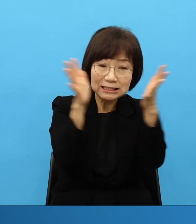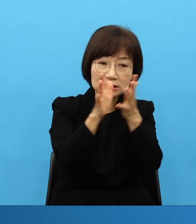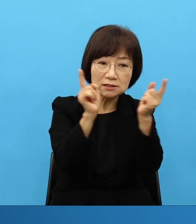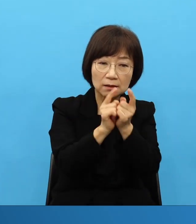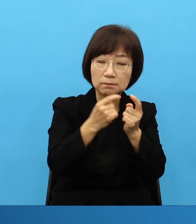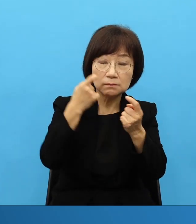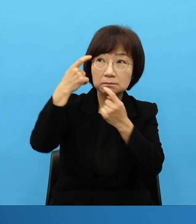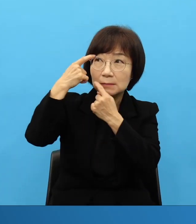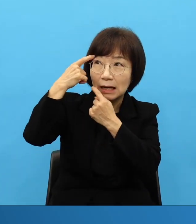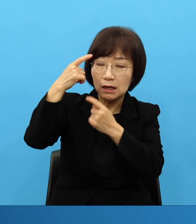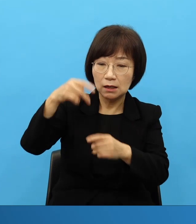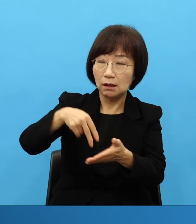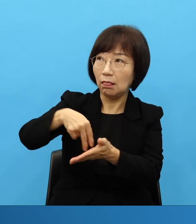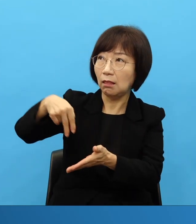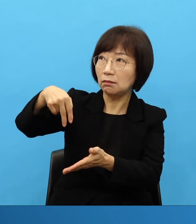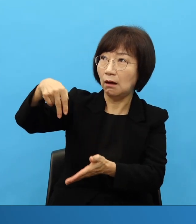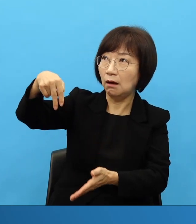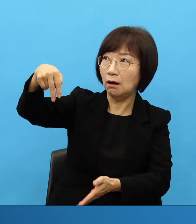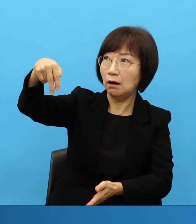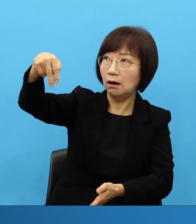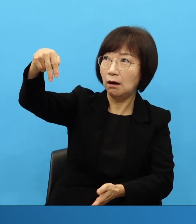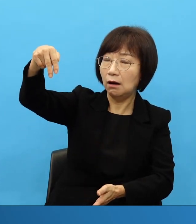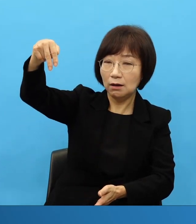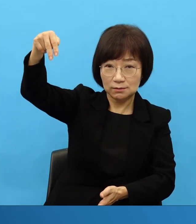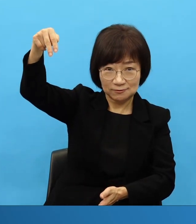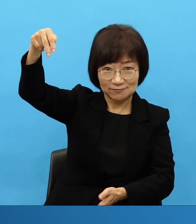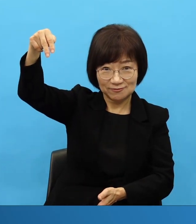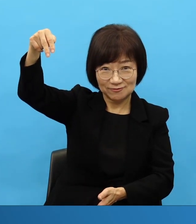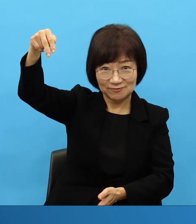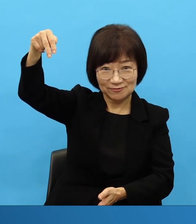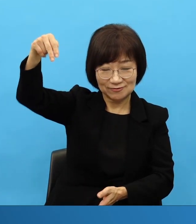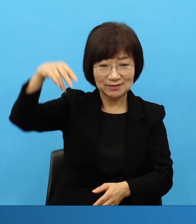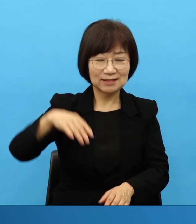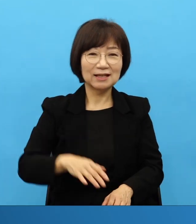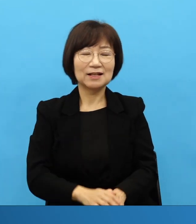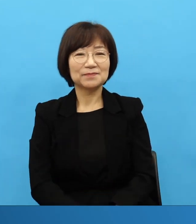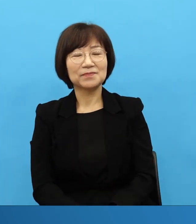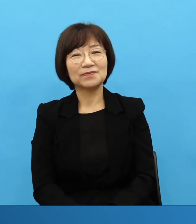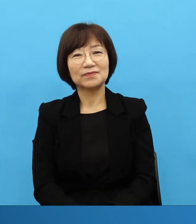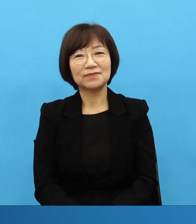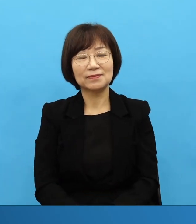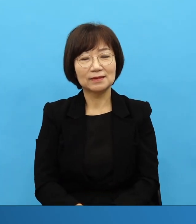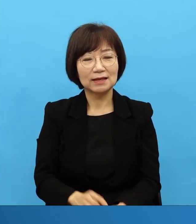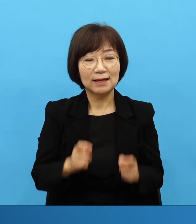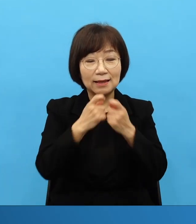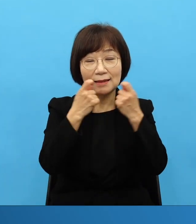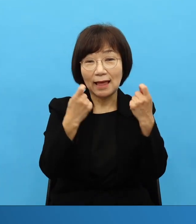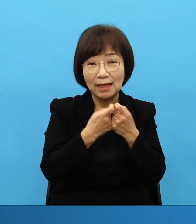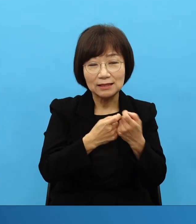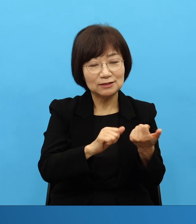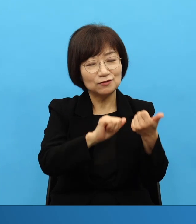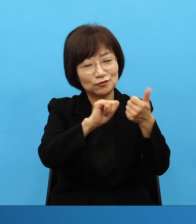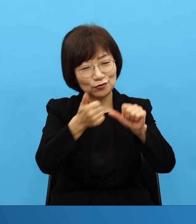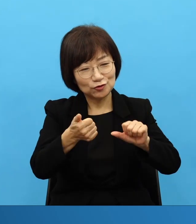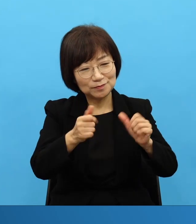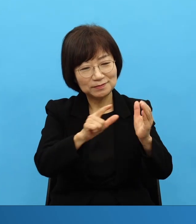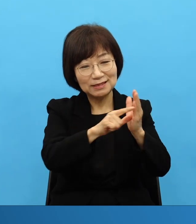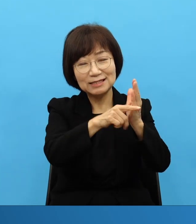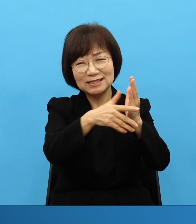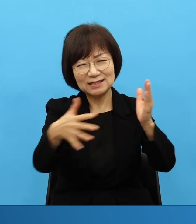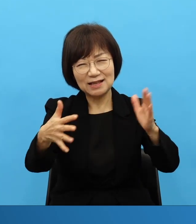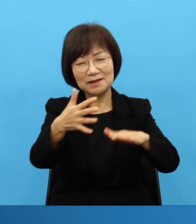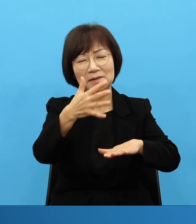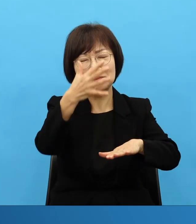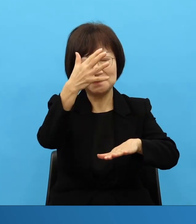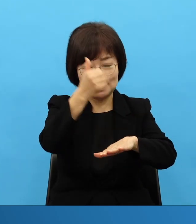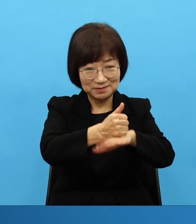again. 재림주 이게 완전 과학적입니다. The second coming, that's so scientific. 개인 종말, 시대 종말, 지구 종말 있게 돼 있어요. Now there will be an end